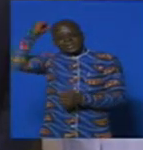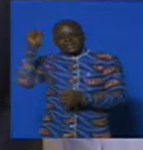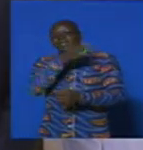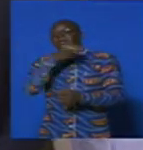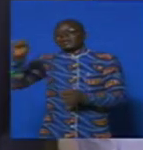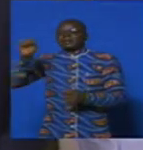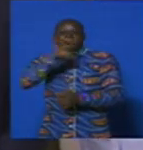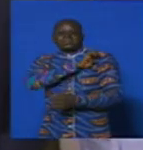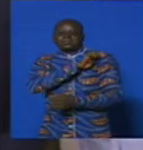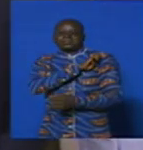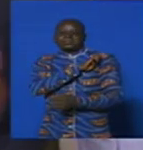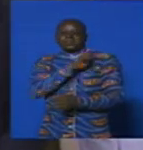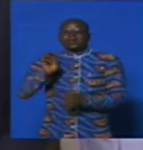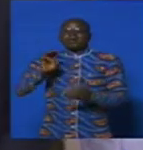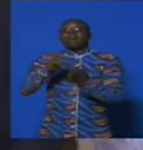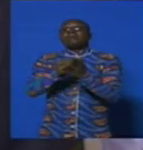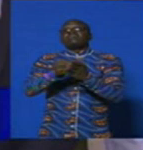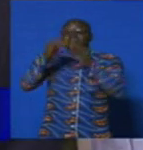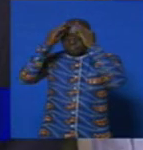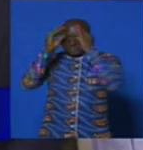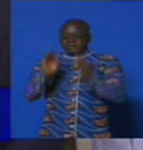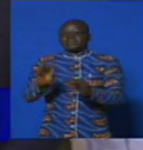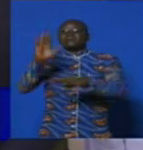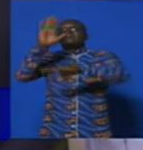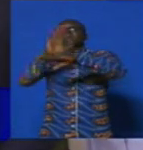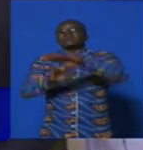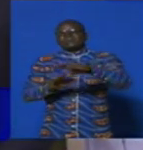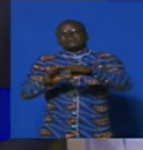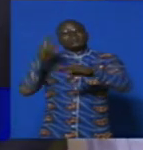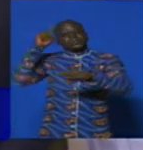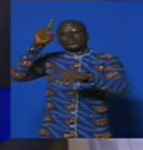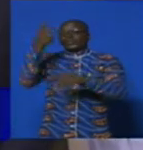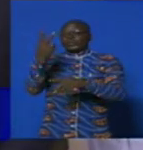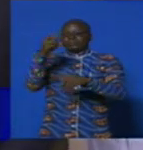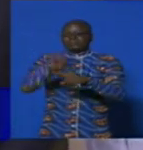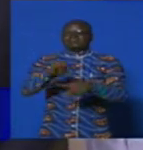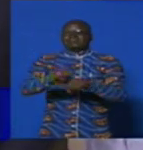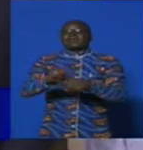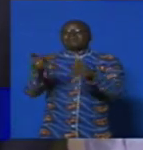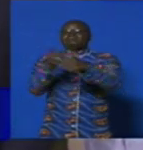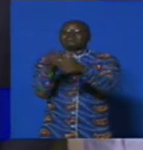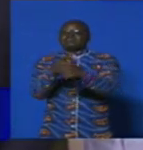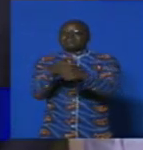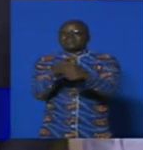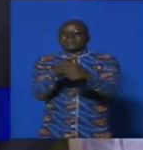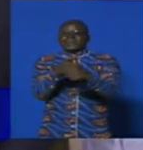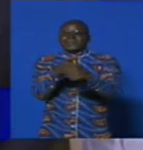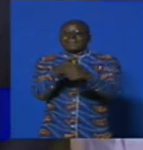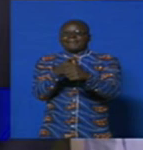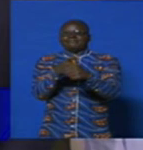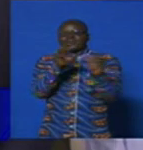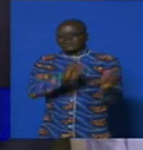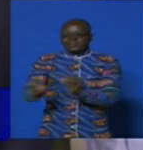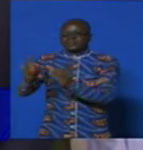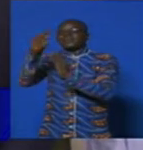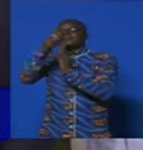On a décidé de convoquer ce sommet sur deux sujets. Le premier, c'est l'opérationnalisation de la